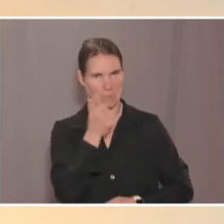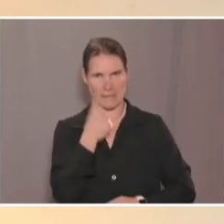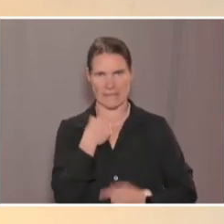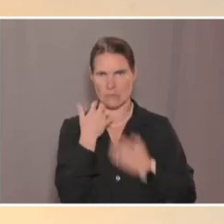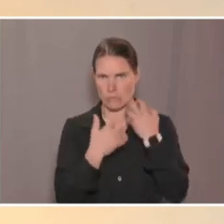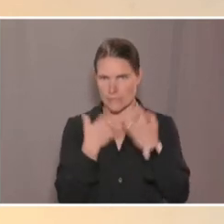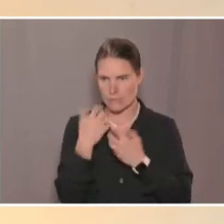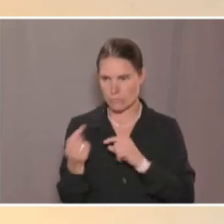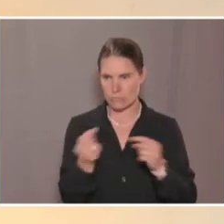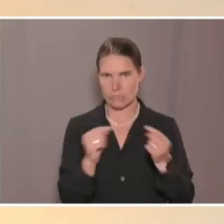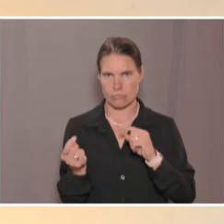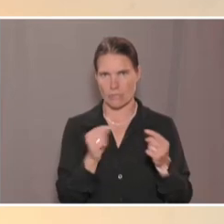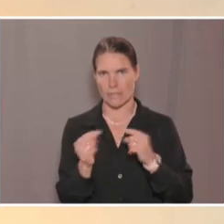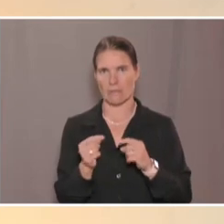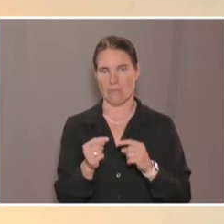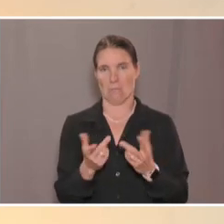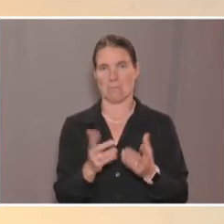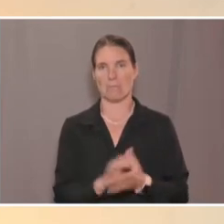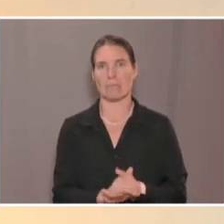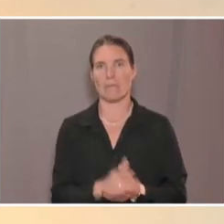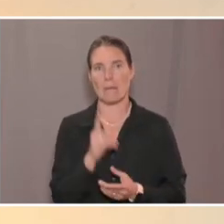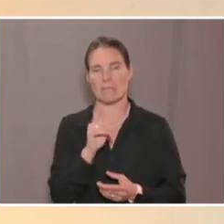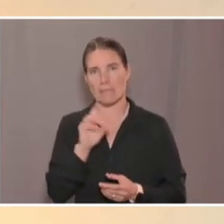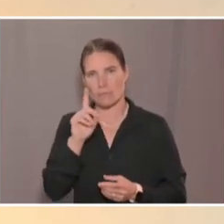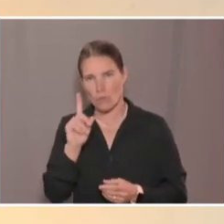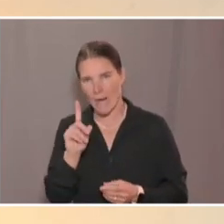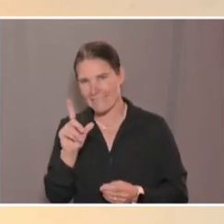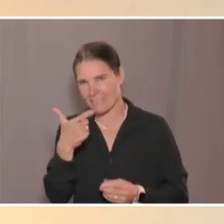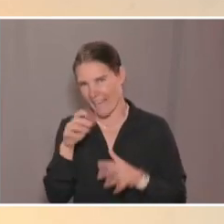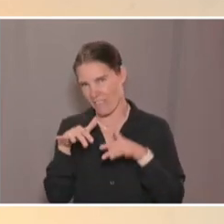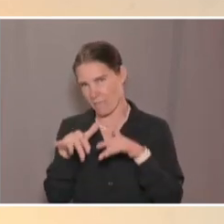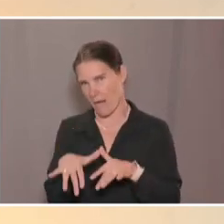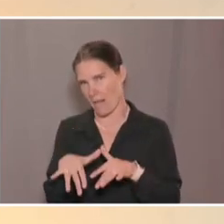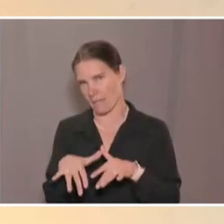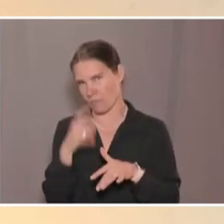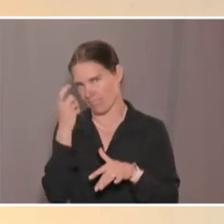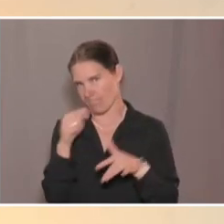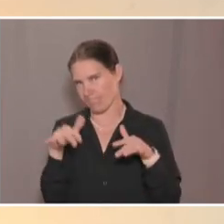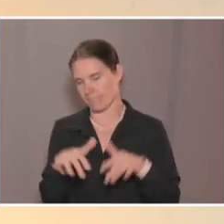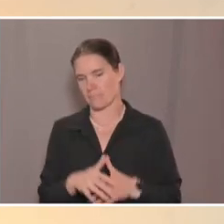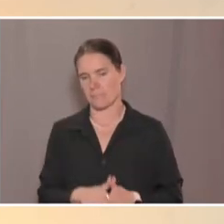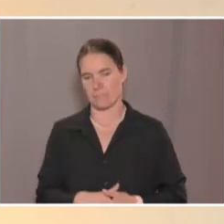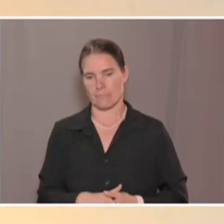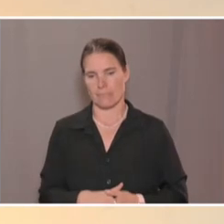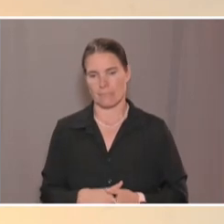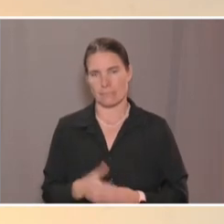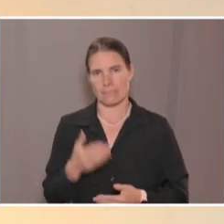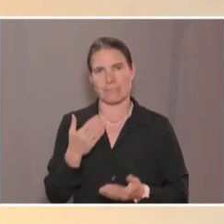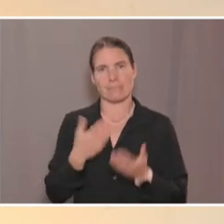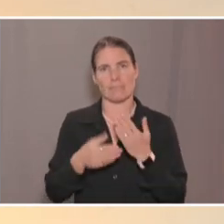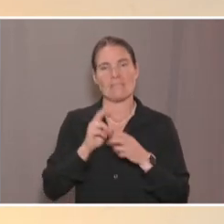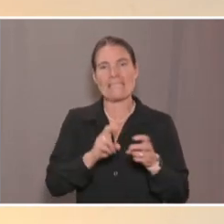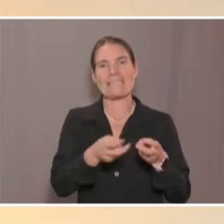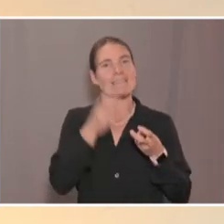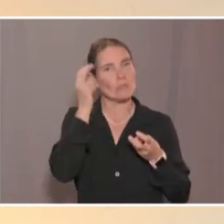nicht. Aber wir stießen auf einen weiteren, nun wirklich skurrilen Fall. Wilhelm Neuhaus, langjähriger Professor für